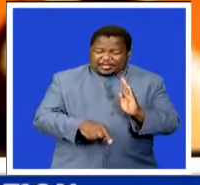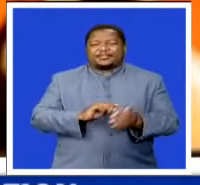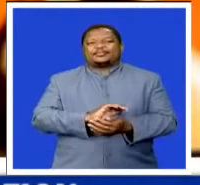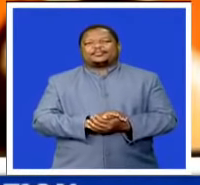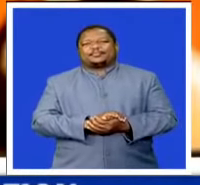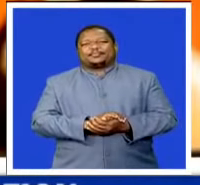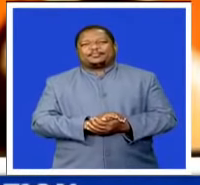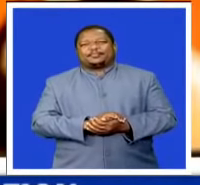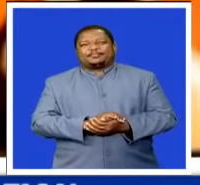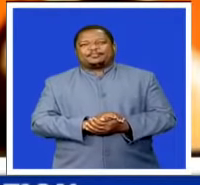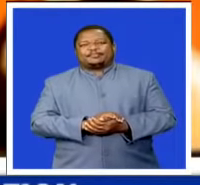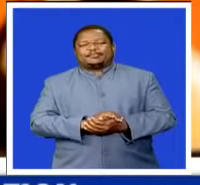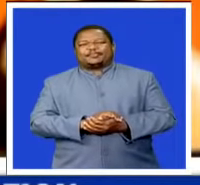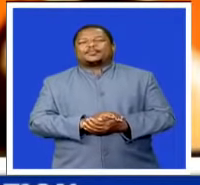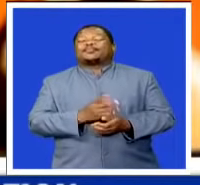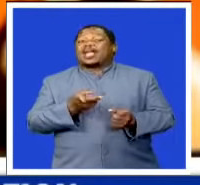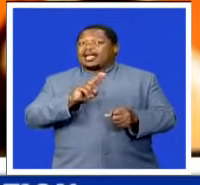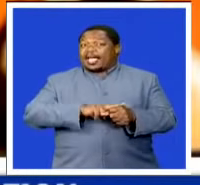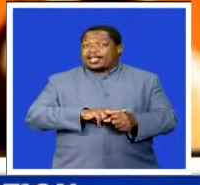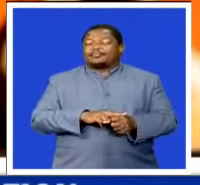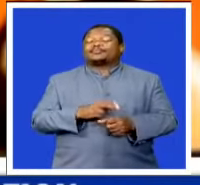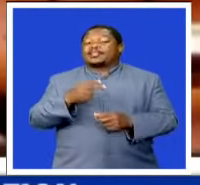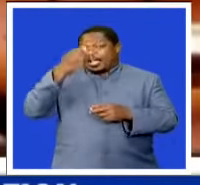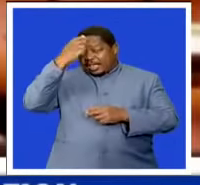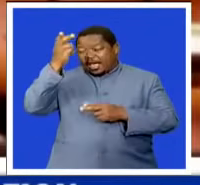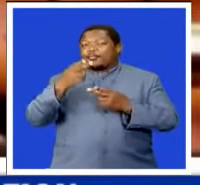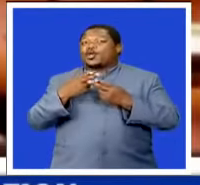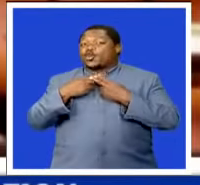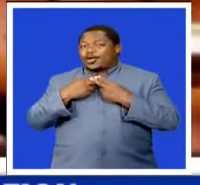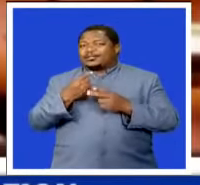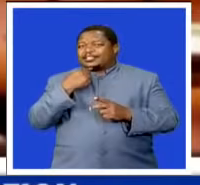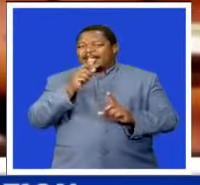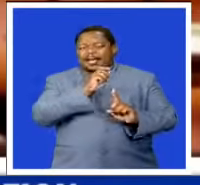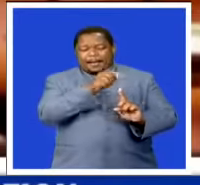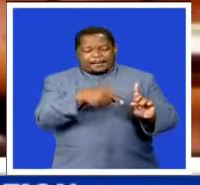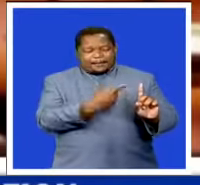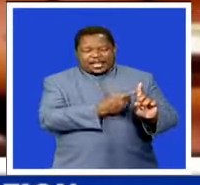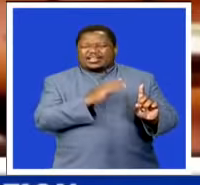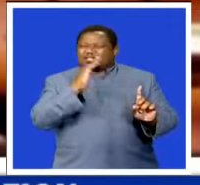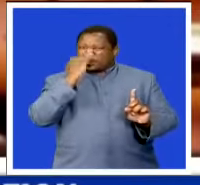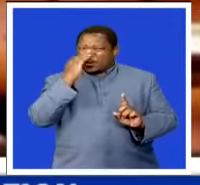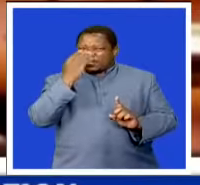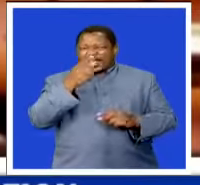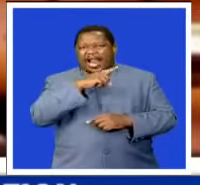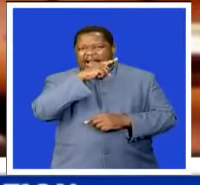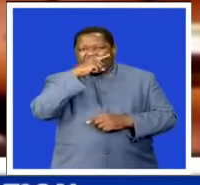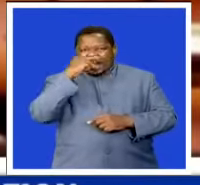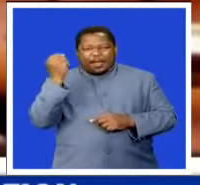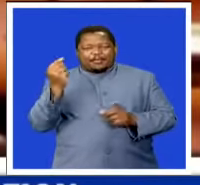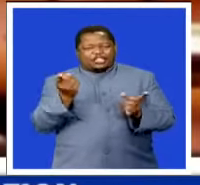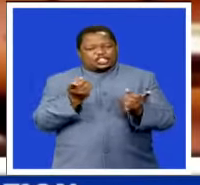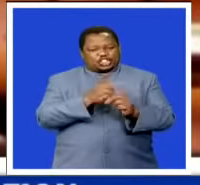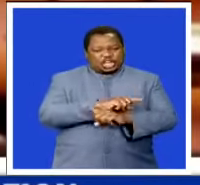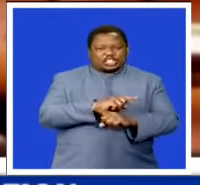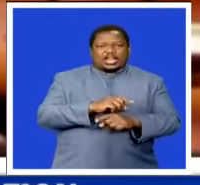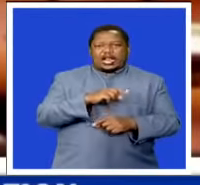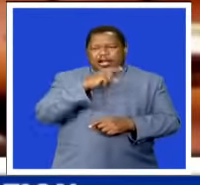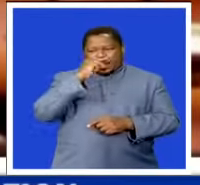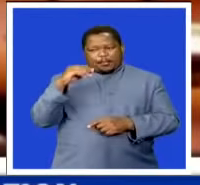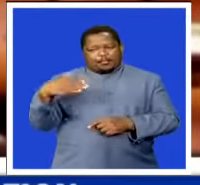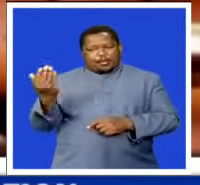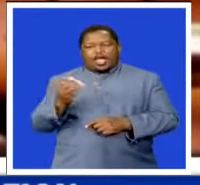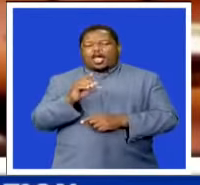wadibida ngekuthi unguSam DuPont longumcondzisi weVS Motors. Usolakala ukuthi